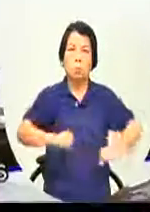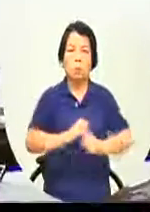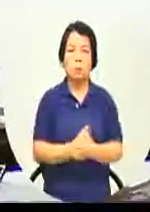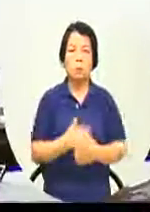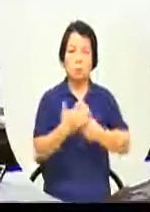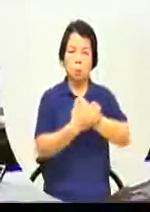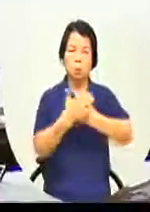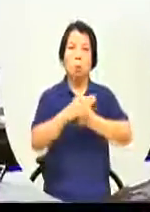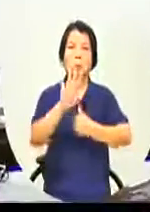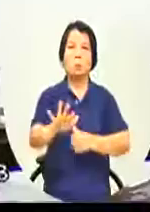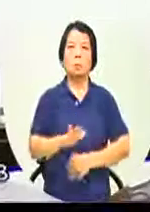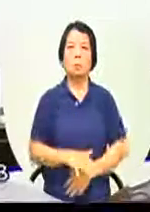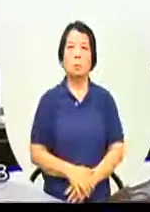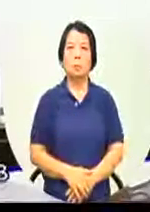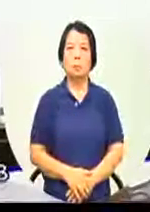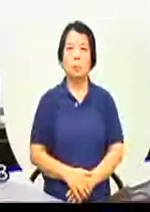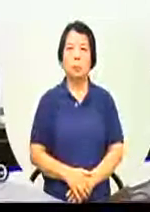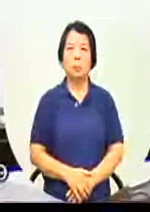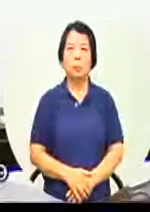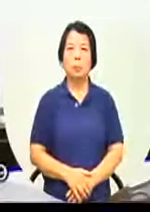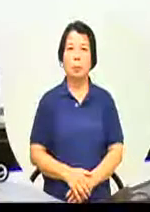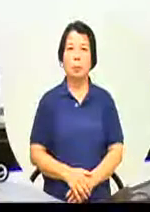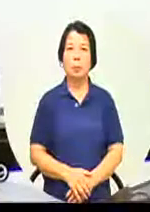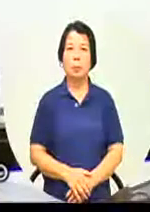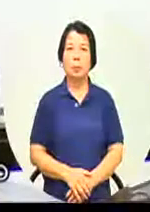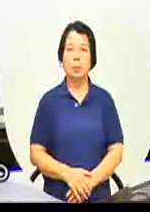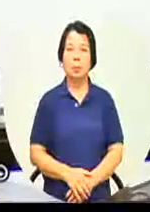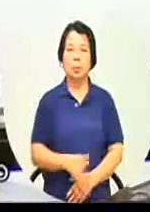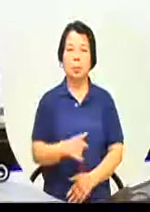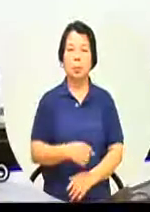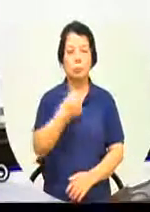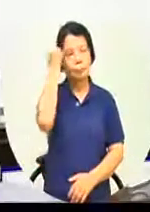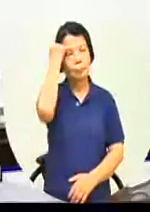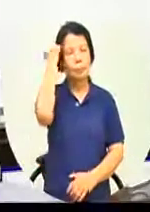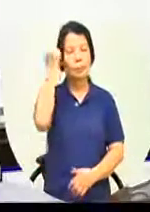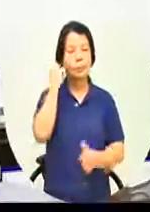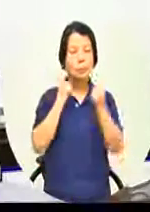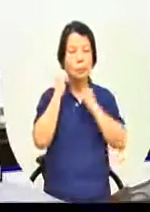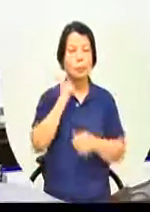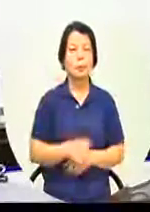有保障啦。那我记得我们在